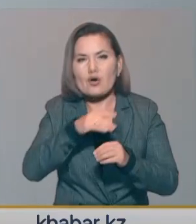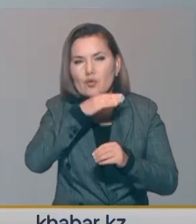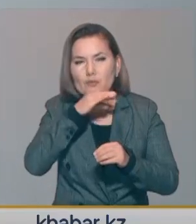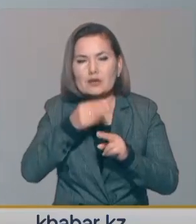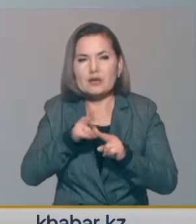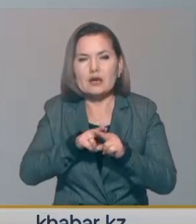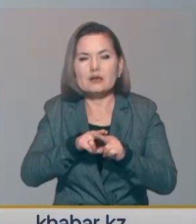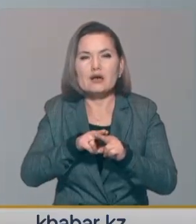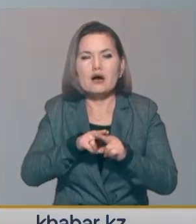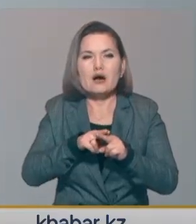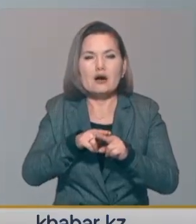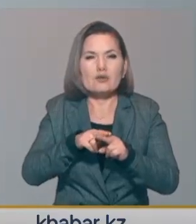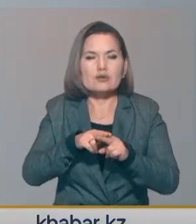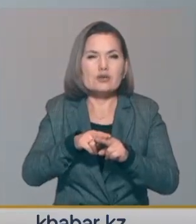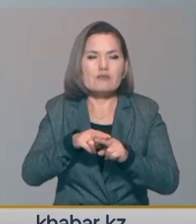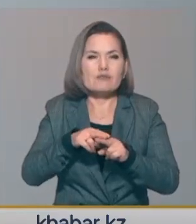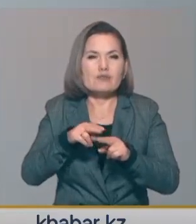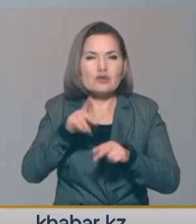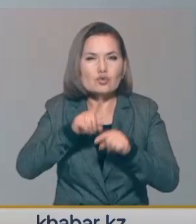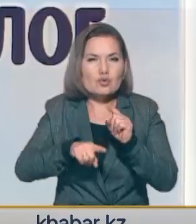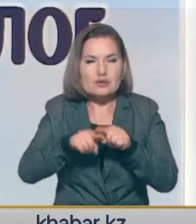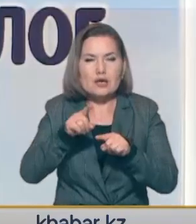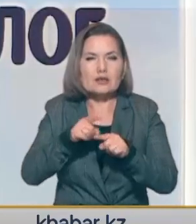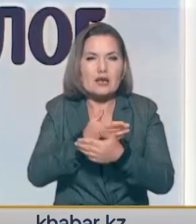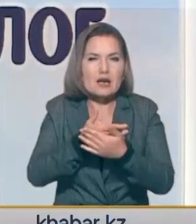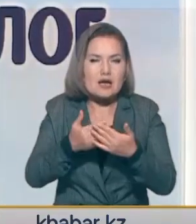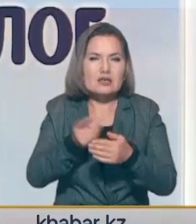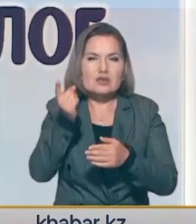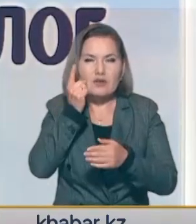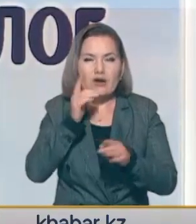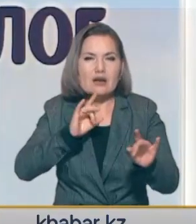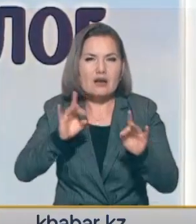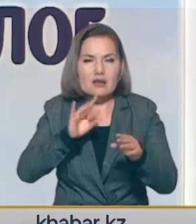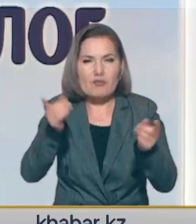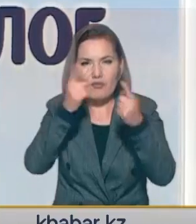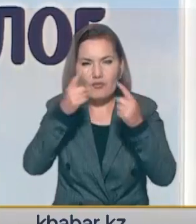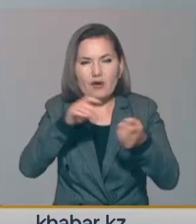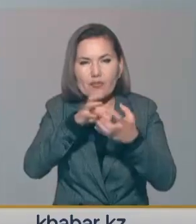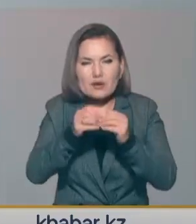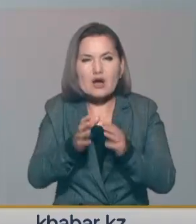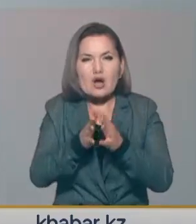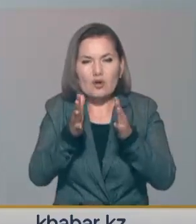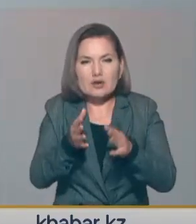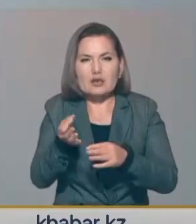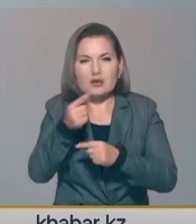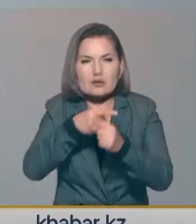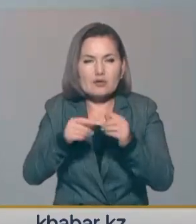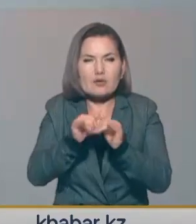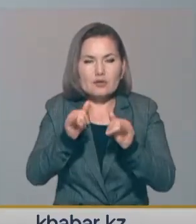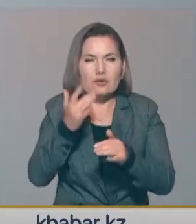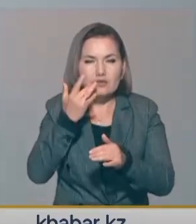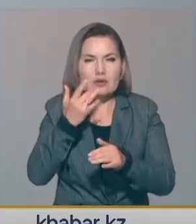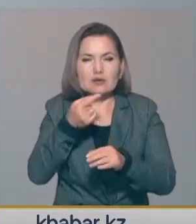жібердік. Алғашқында диагностикам тегін өткіздім мен. Балалар жиі келе бастады, бізде нәтиже бар. Бұл процесс тоқтамауы